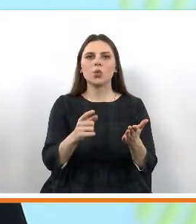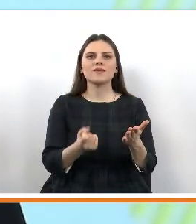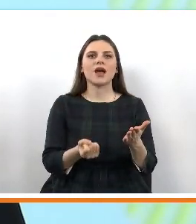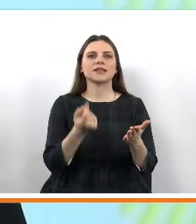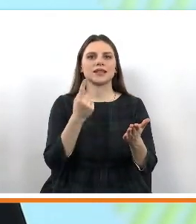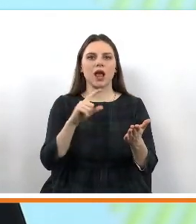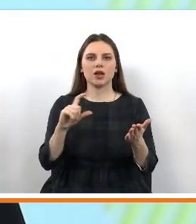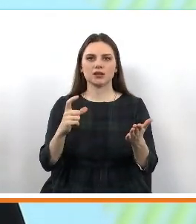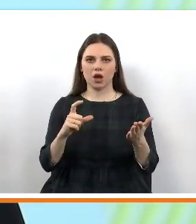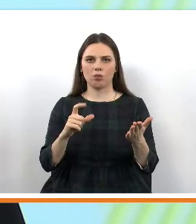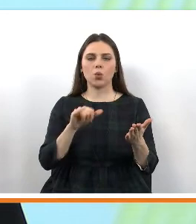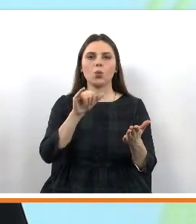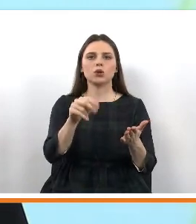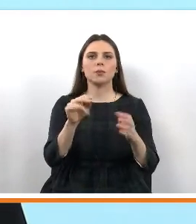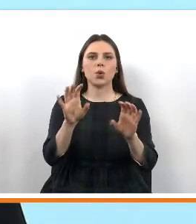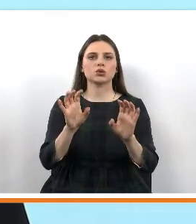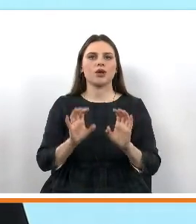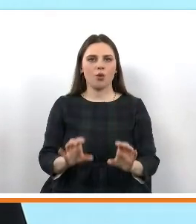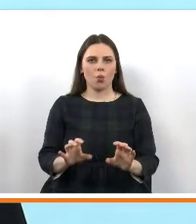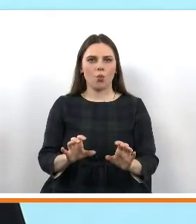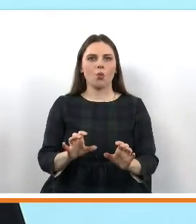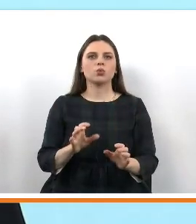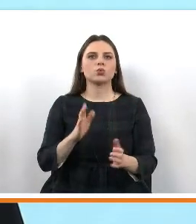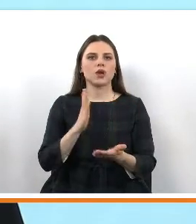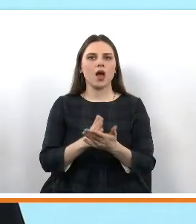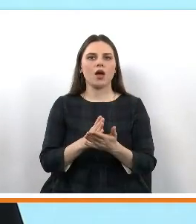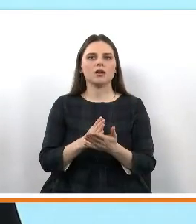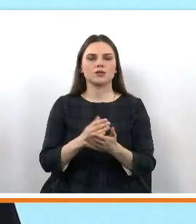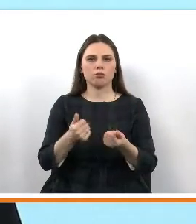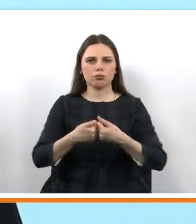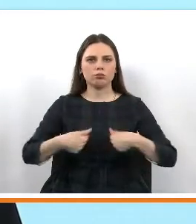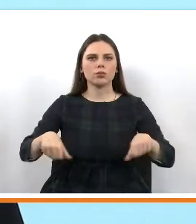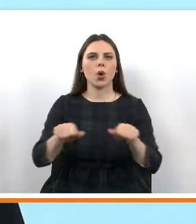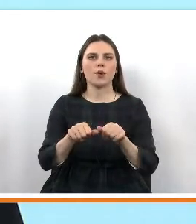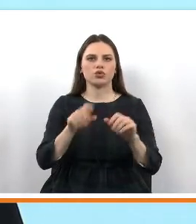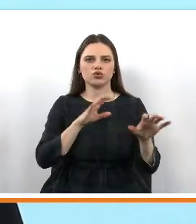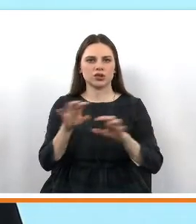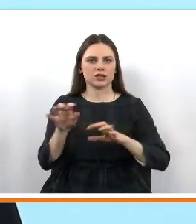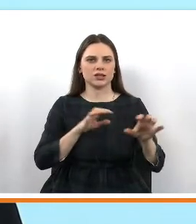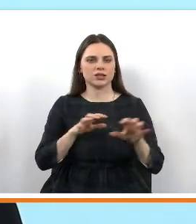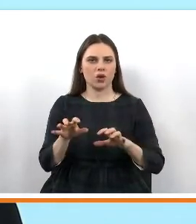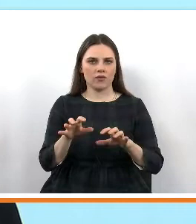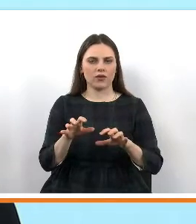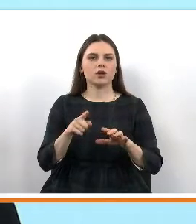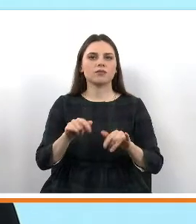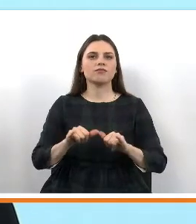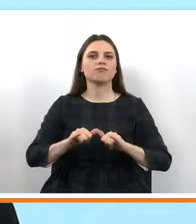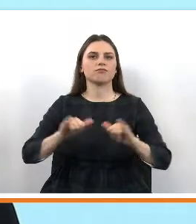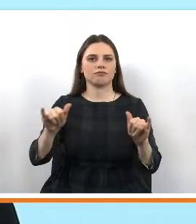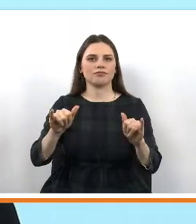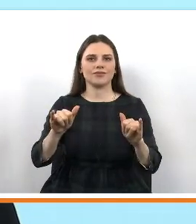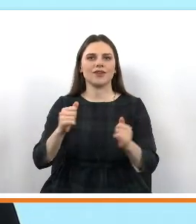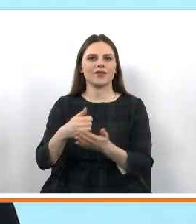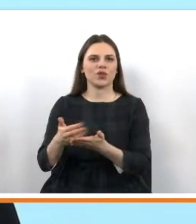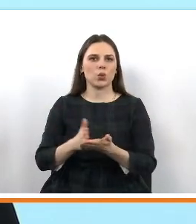уже есть по закону, а это фонды, свой попечительский совет, возможностью распространить функции совета по использованию